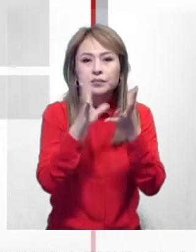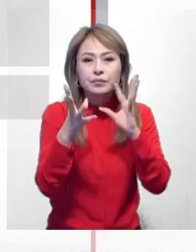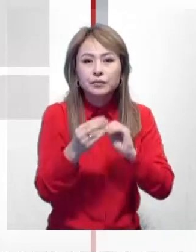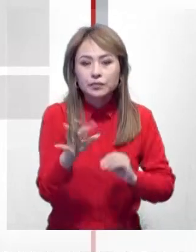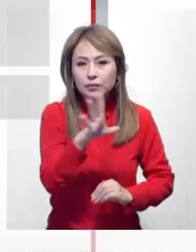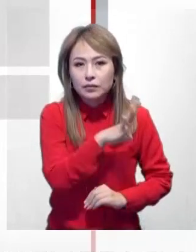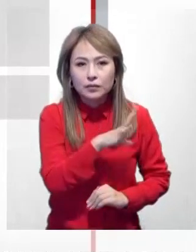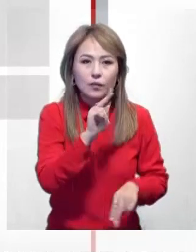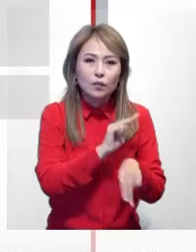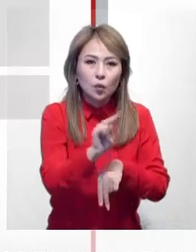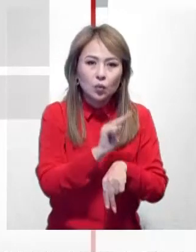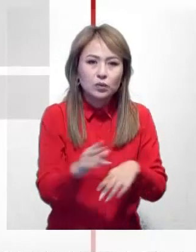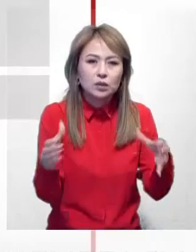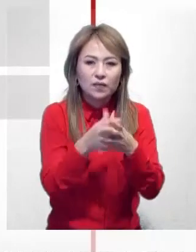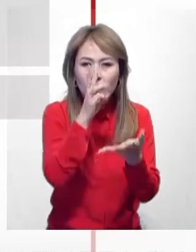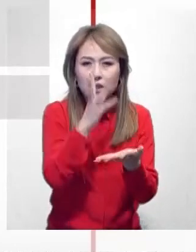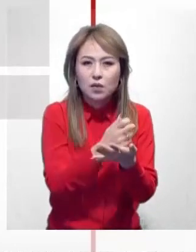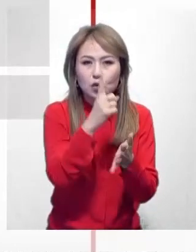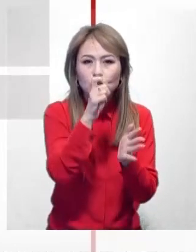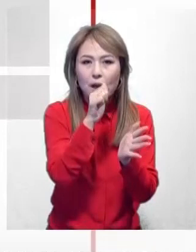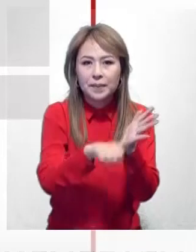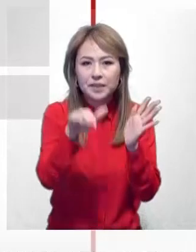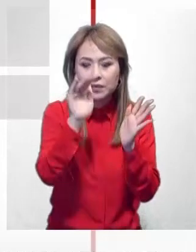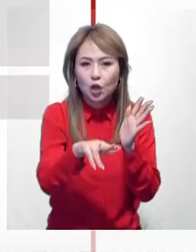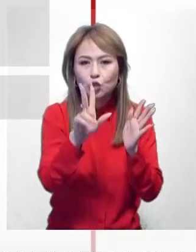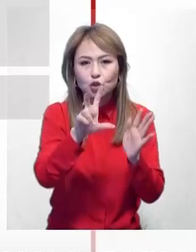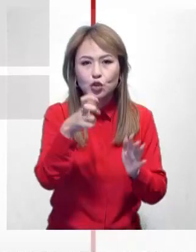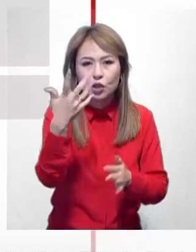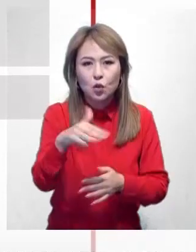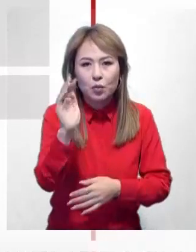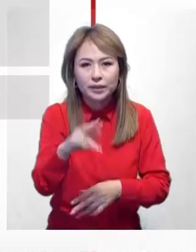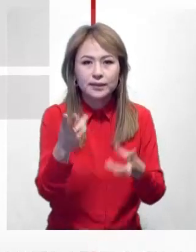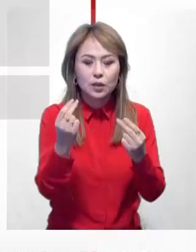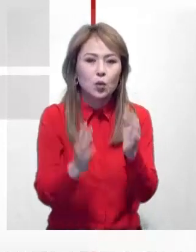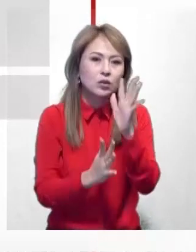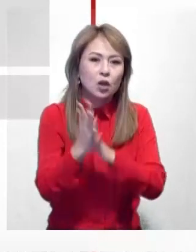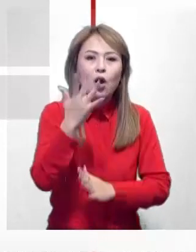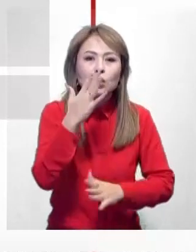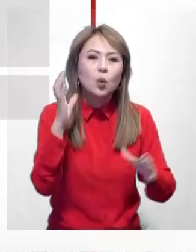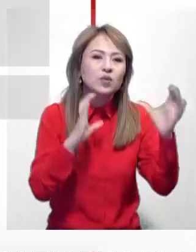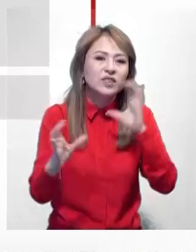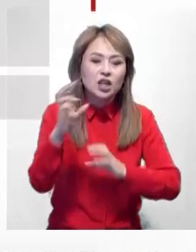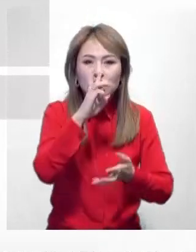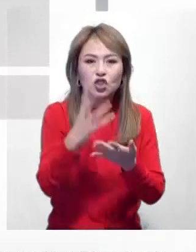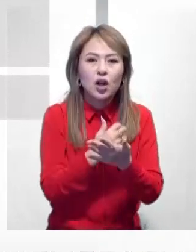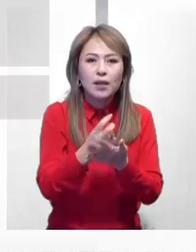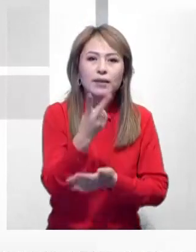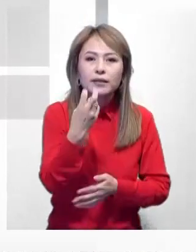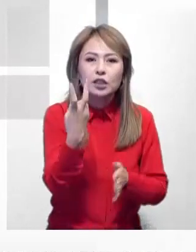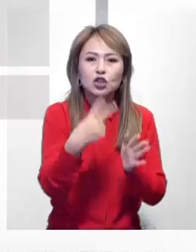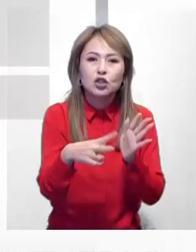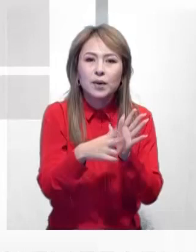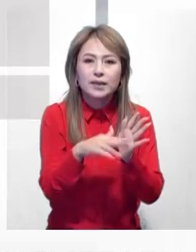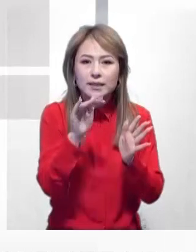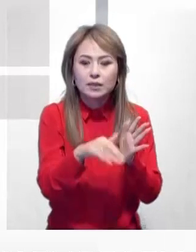профессор оқытушылар құрамының жалақысы 160 мыңнан 350 мың теңгеге дейін өсті. Ұлттық университеттерде